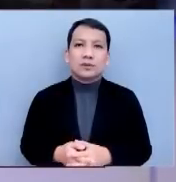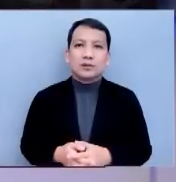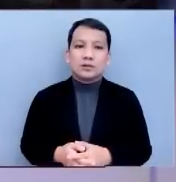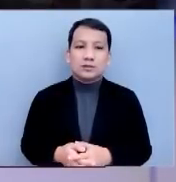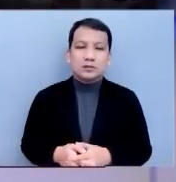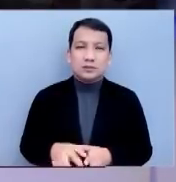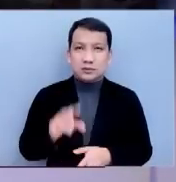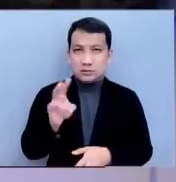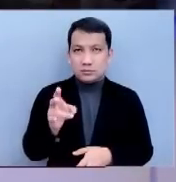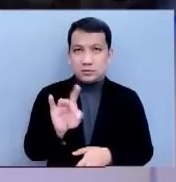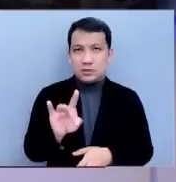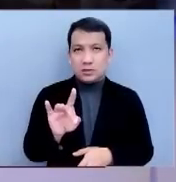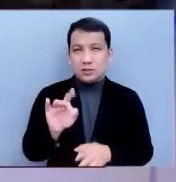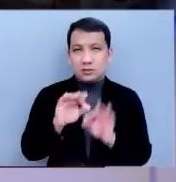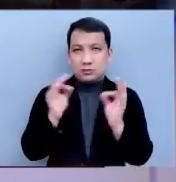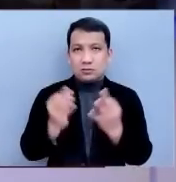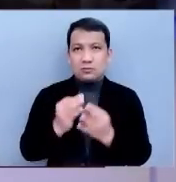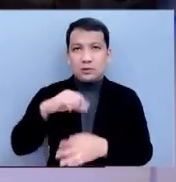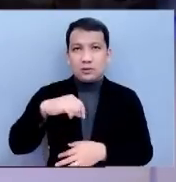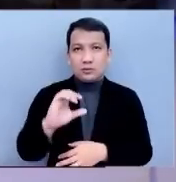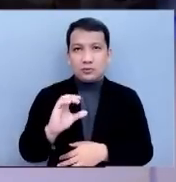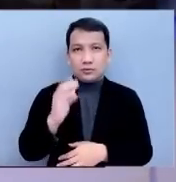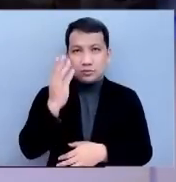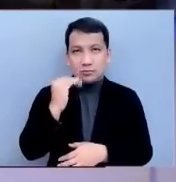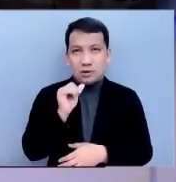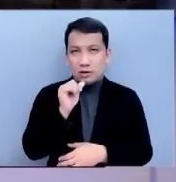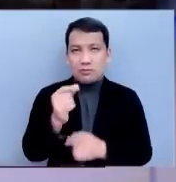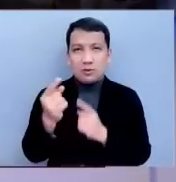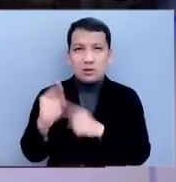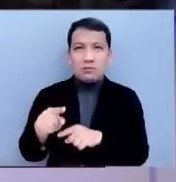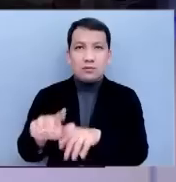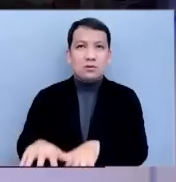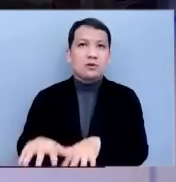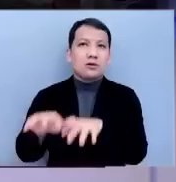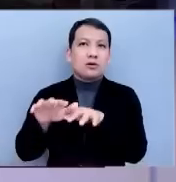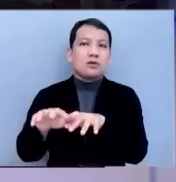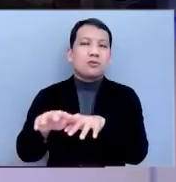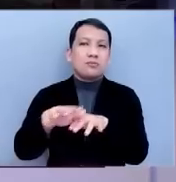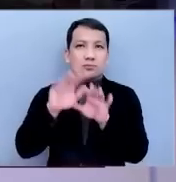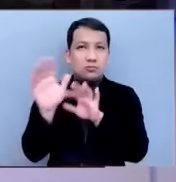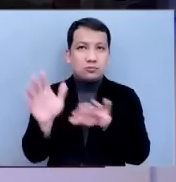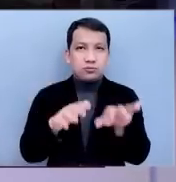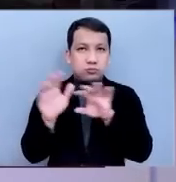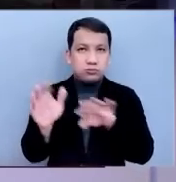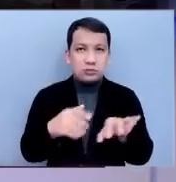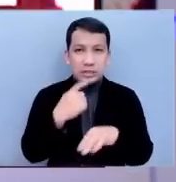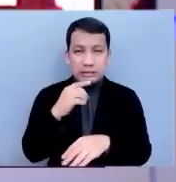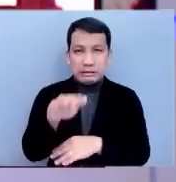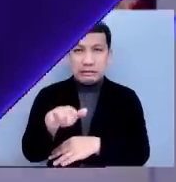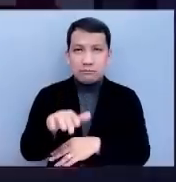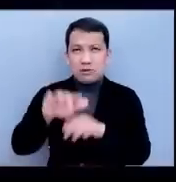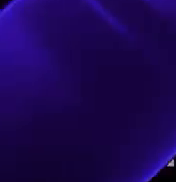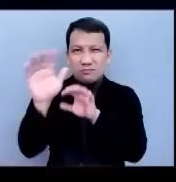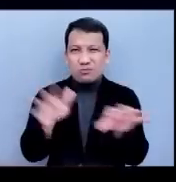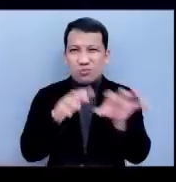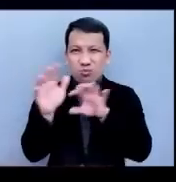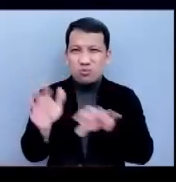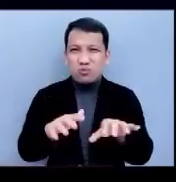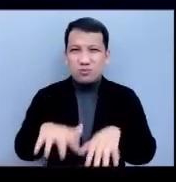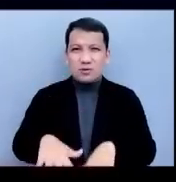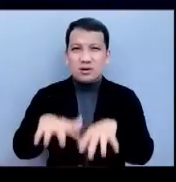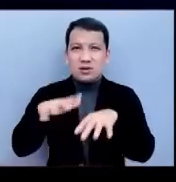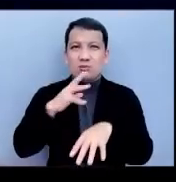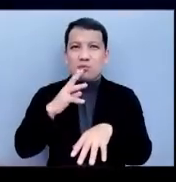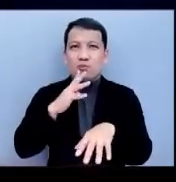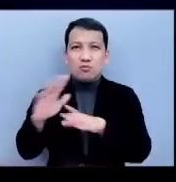78 pamilya naman sa Quezon City ang inilikas dahil sa baha dulot ng malakas na ulan kaninang hapon. Malakas na agos ng tubig ang